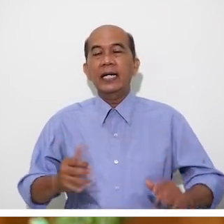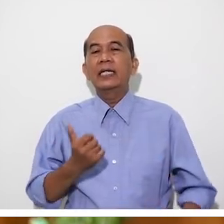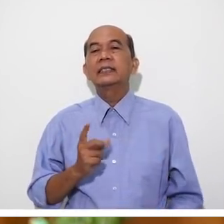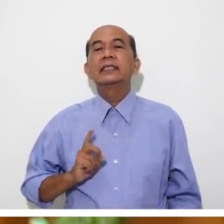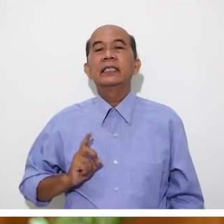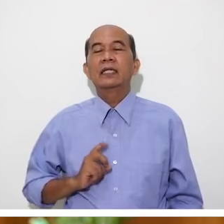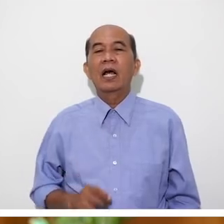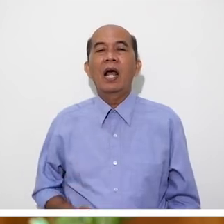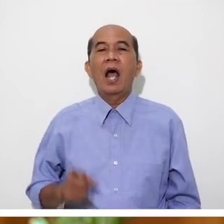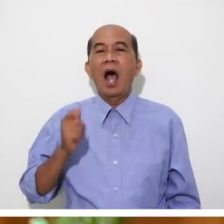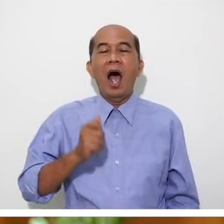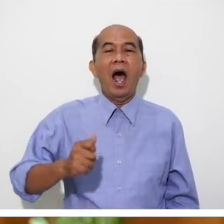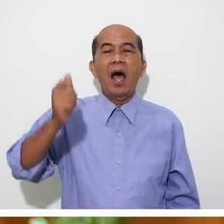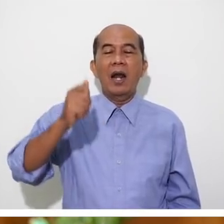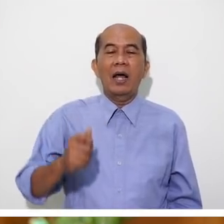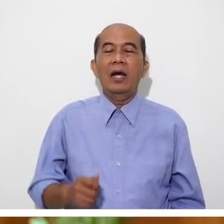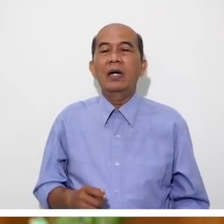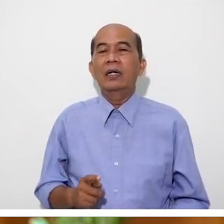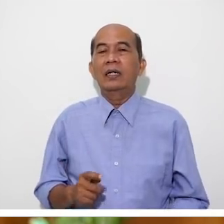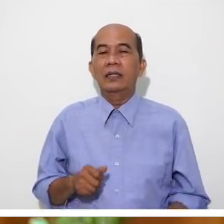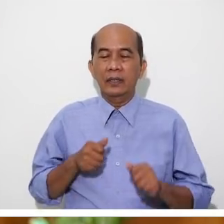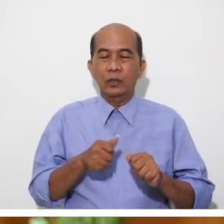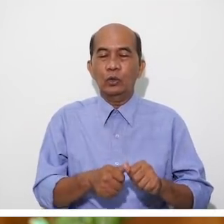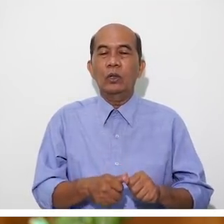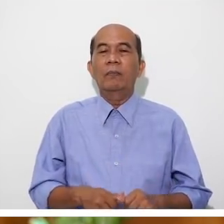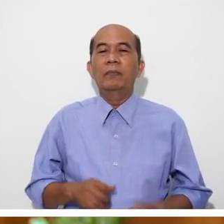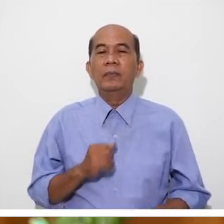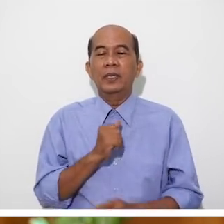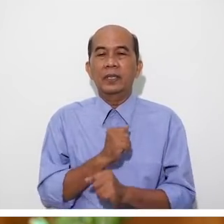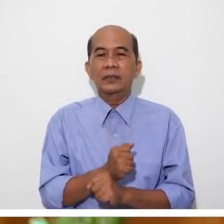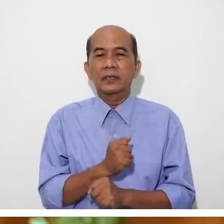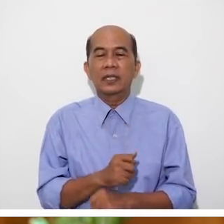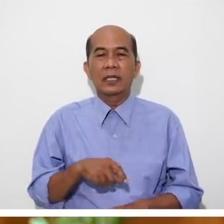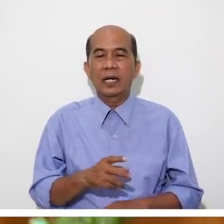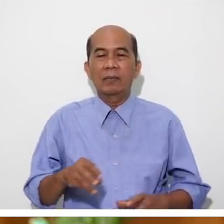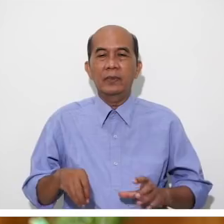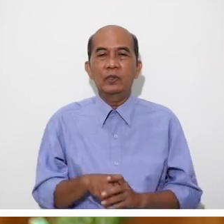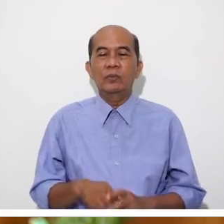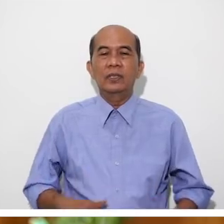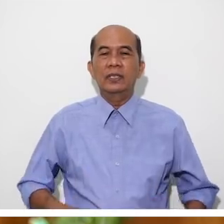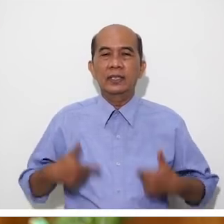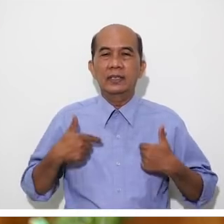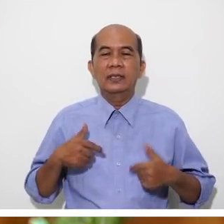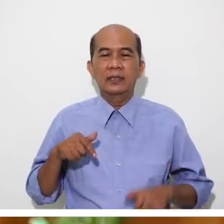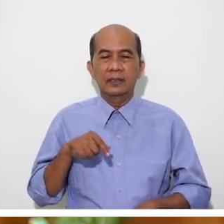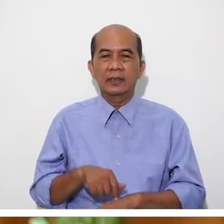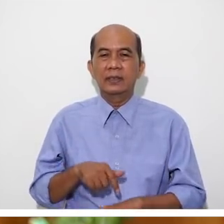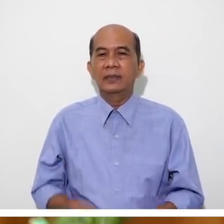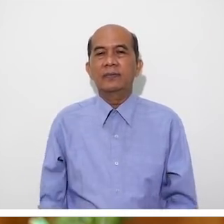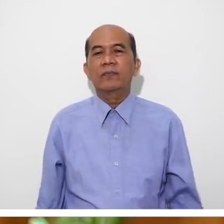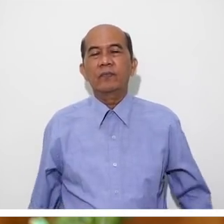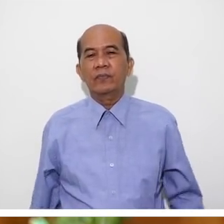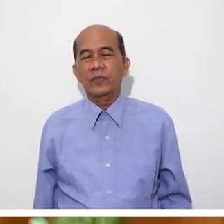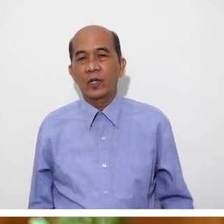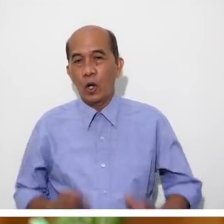Tuhan mengatakan Allah turut bekerja di dalam setiap perkara yang engkau hadapi dalam hidupmu. Saudara, jadi